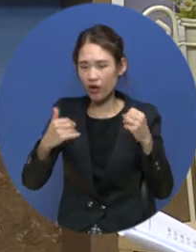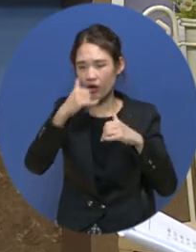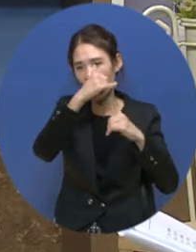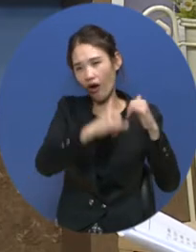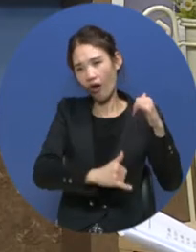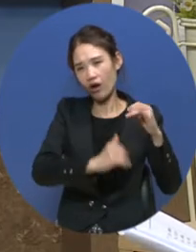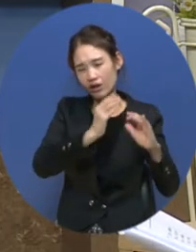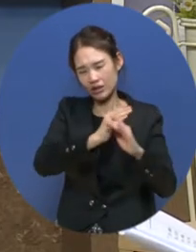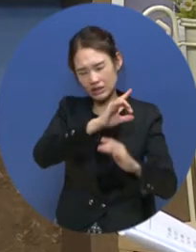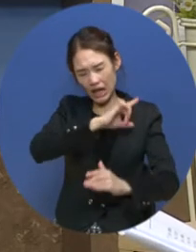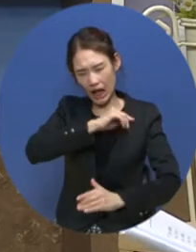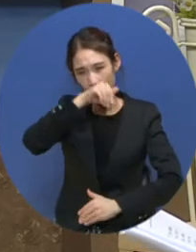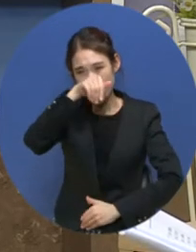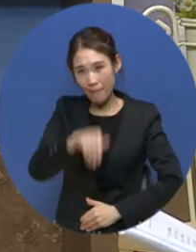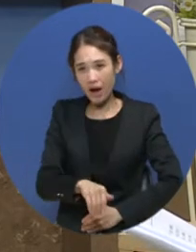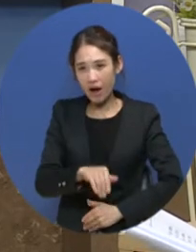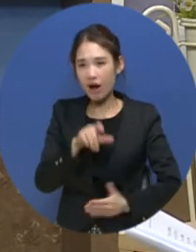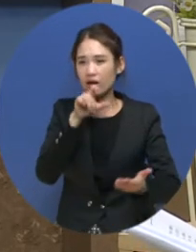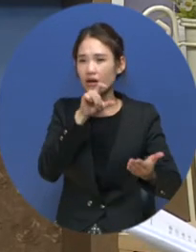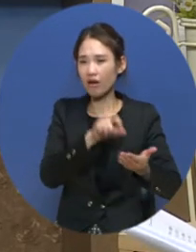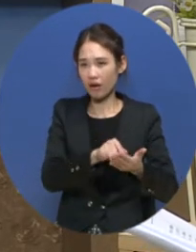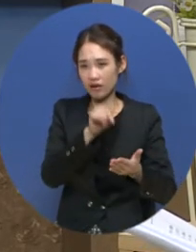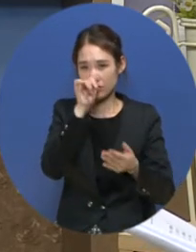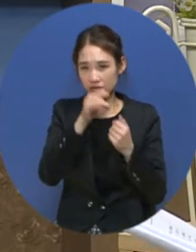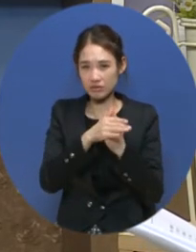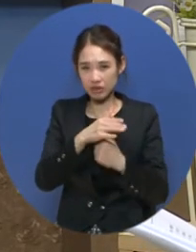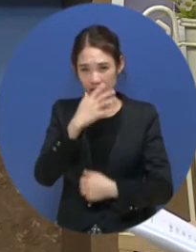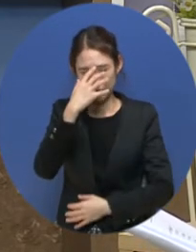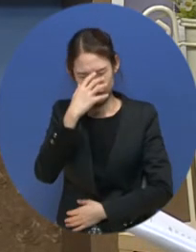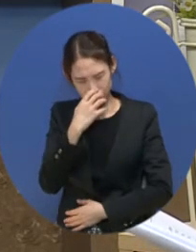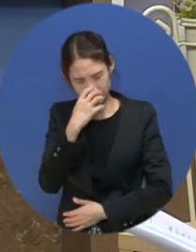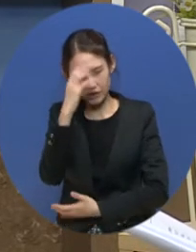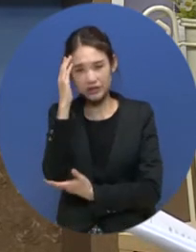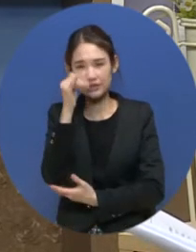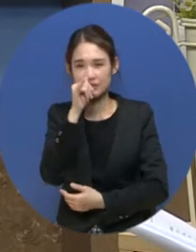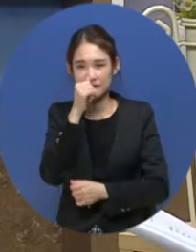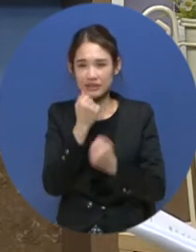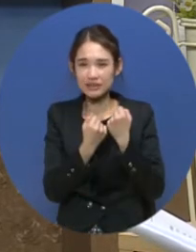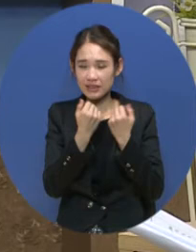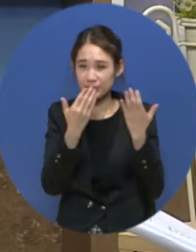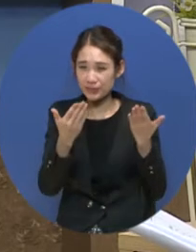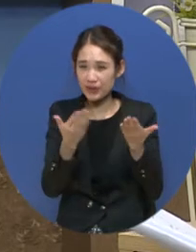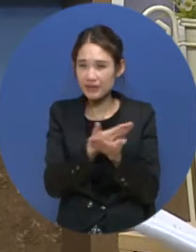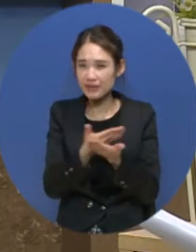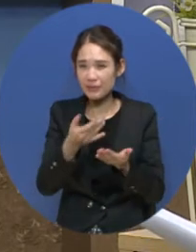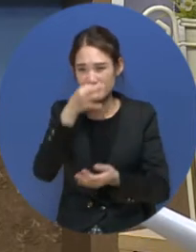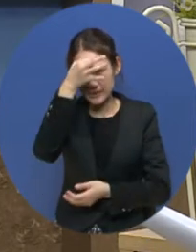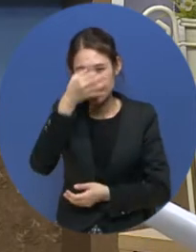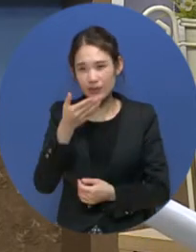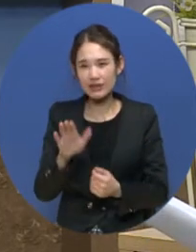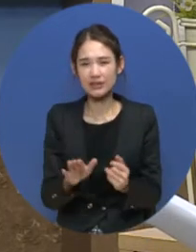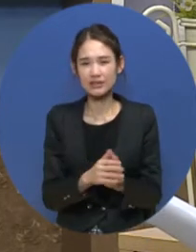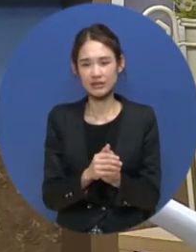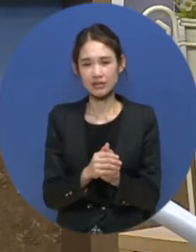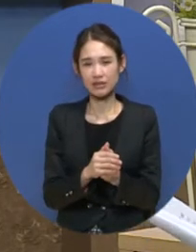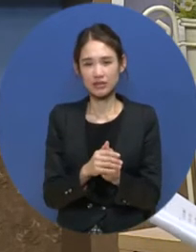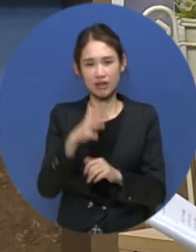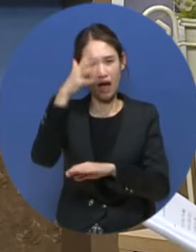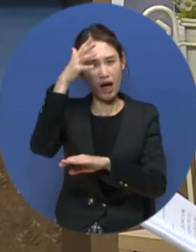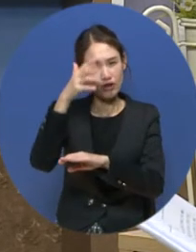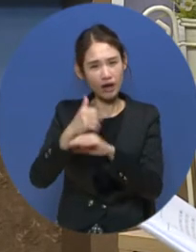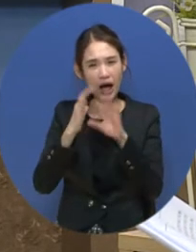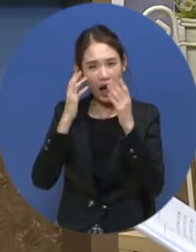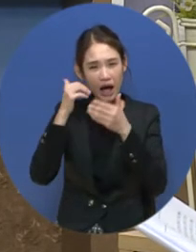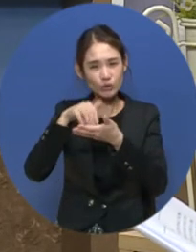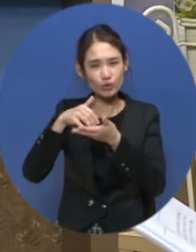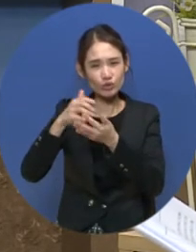수치인데요. 이 계속해서 좀 우울한 이야기를 하는 것 같아서 좀 죄송스럽지만 근데 이게 추후에 아동